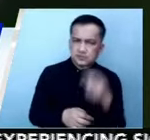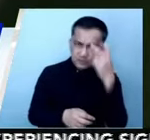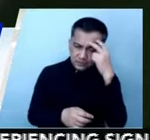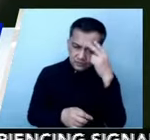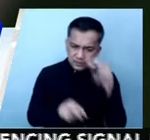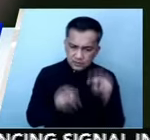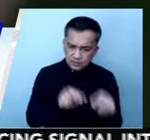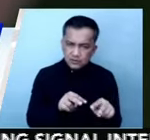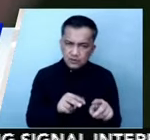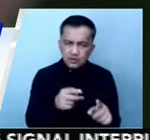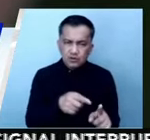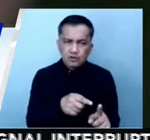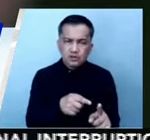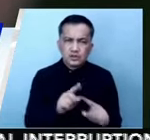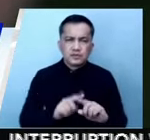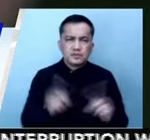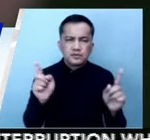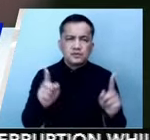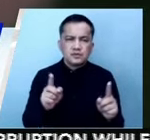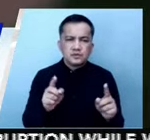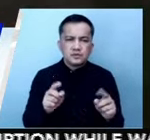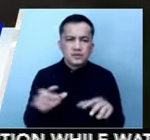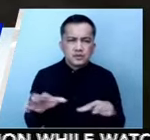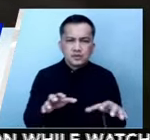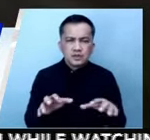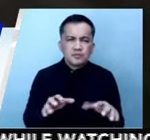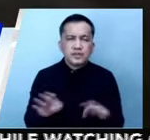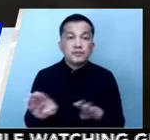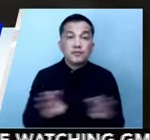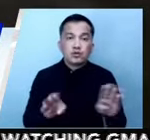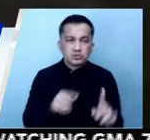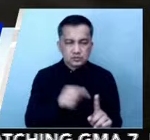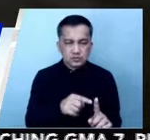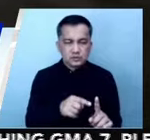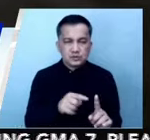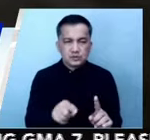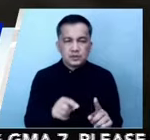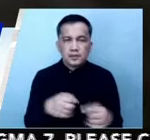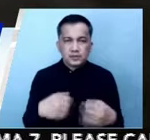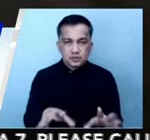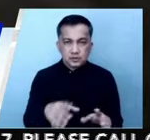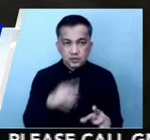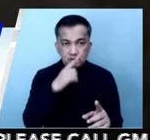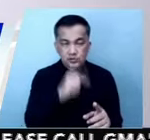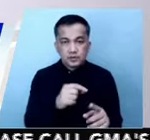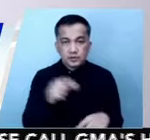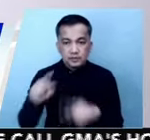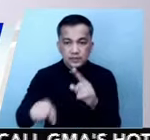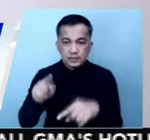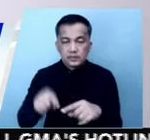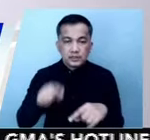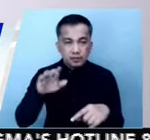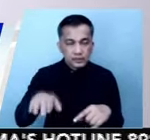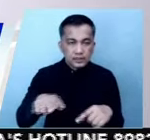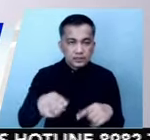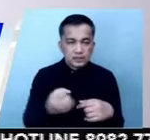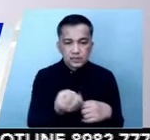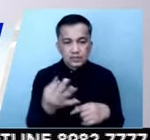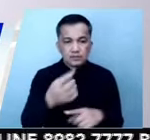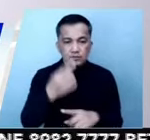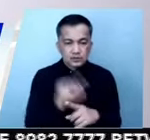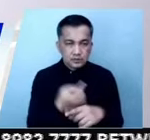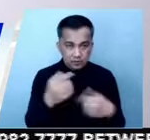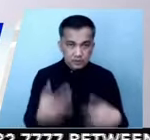bakit parang iba na ang kinikilos ng bata. Pero nakapagsumbong lang sa kanya ang kaibigan ng bata, ilang buwan na ang nakalipas